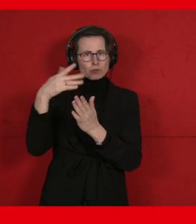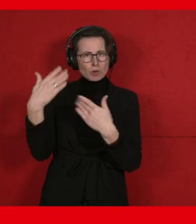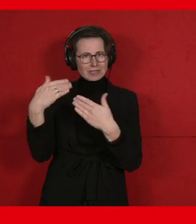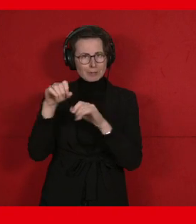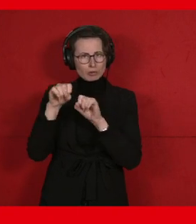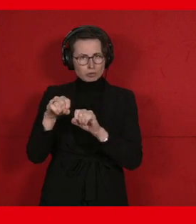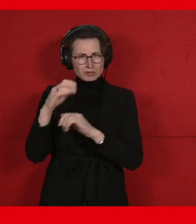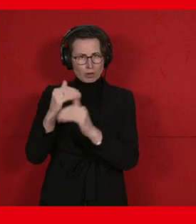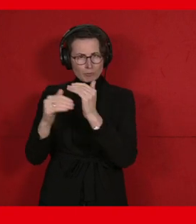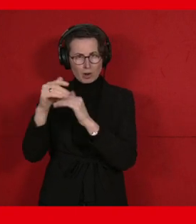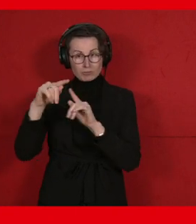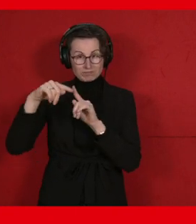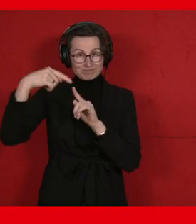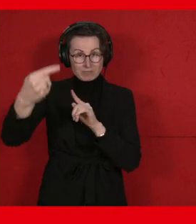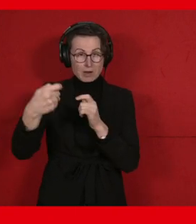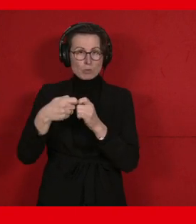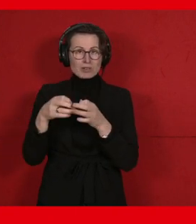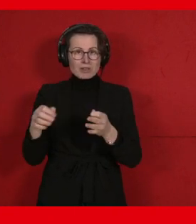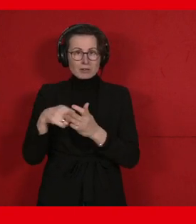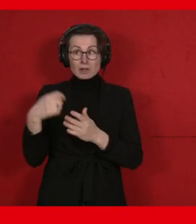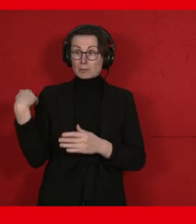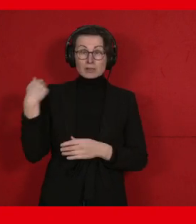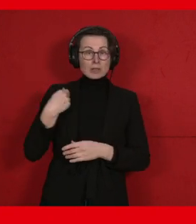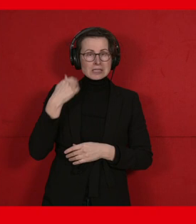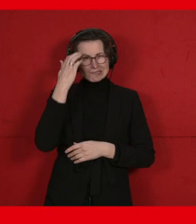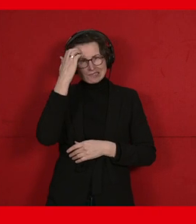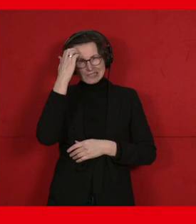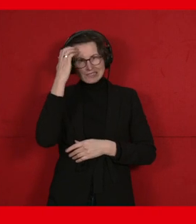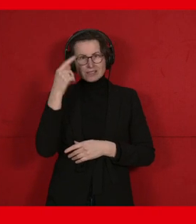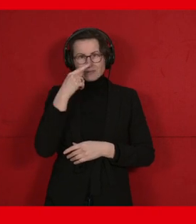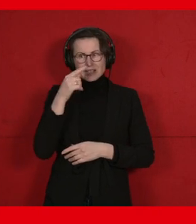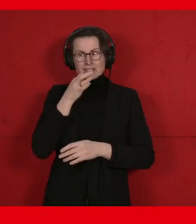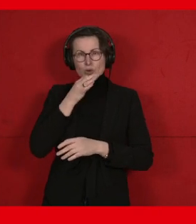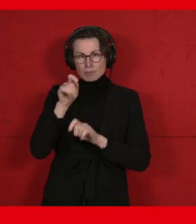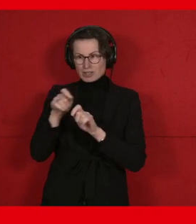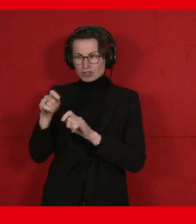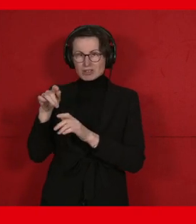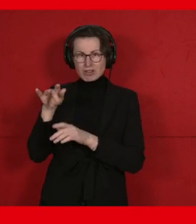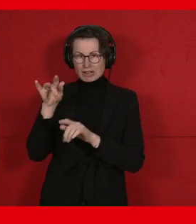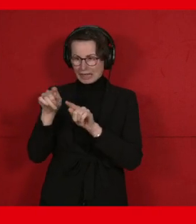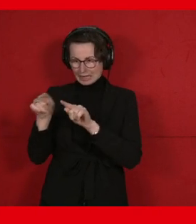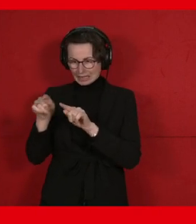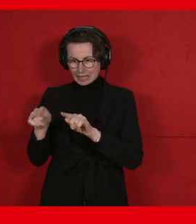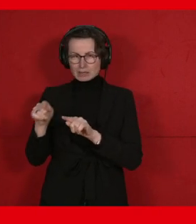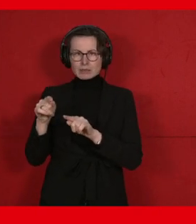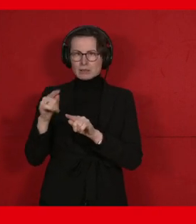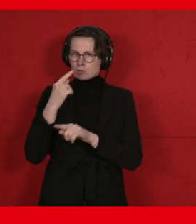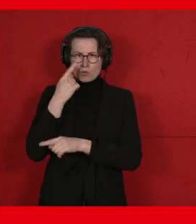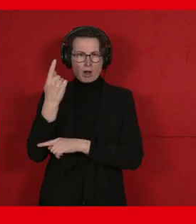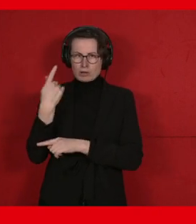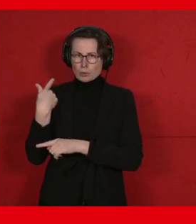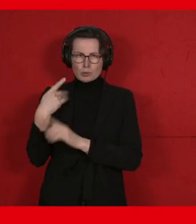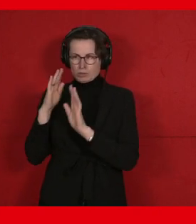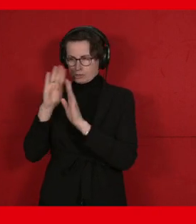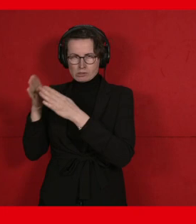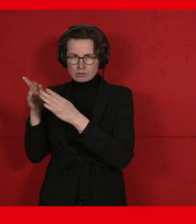Klimaschutz aufzubauen. Ich hatte bisher tatsächlich große Sorge, dass zumindest wenn junge Menschen da klicken, immer, wenn überhaupt, nur eine Partei bei